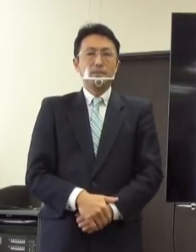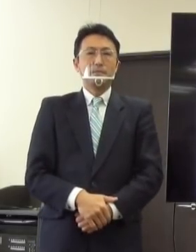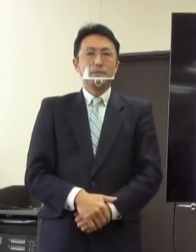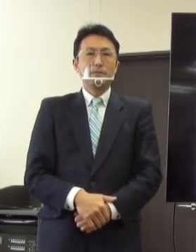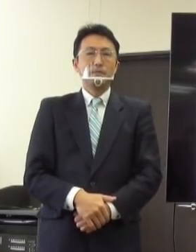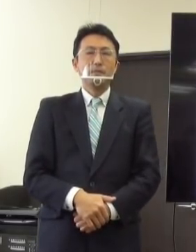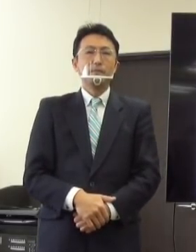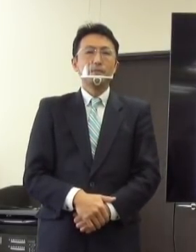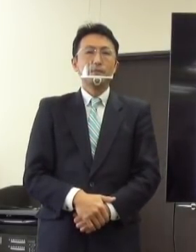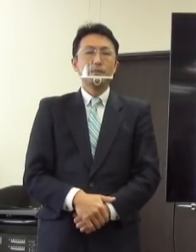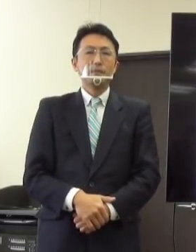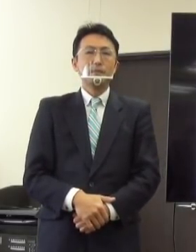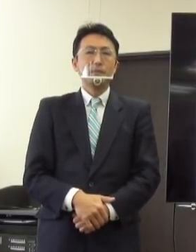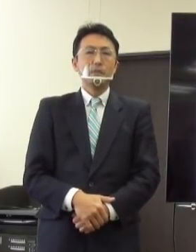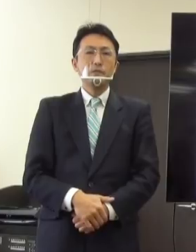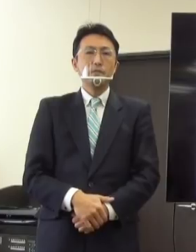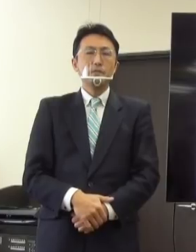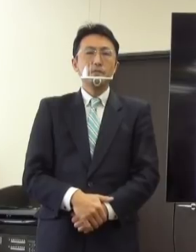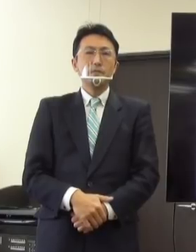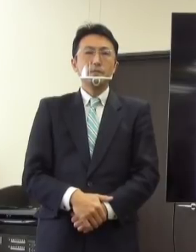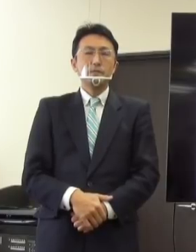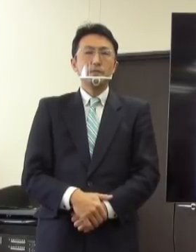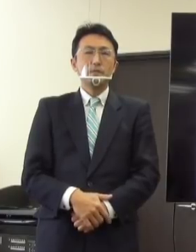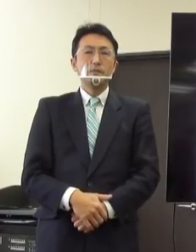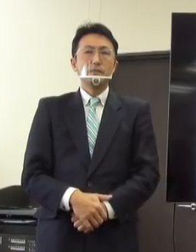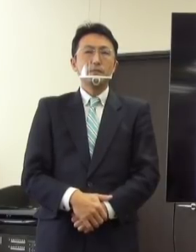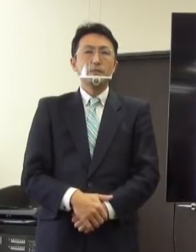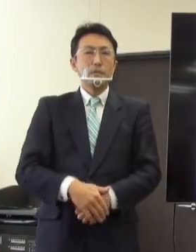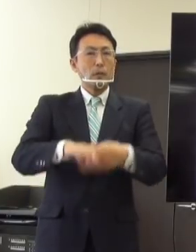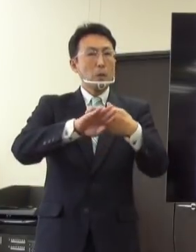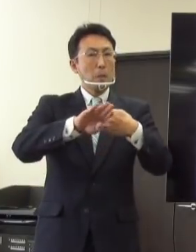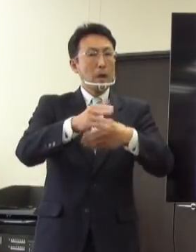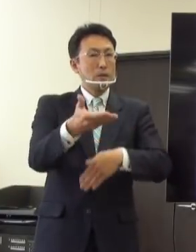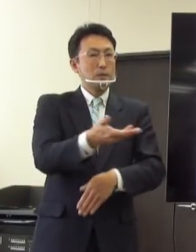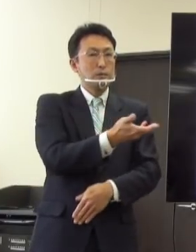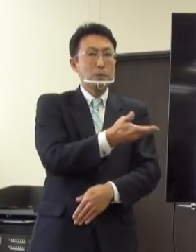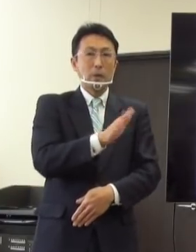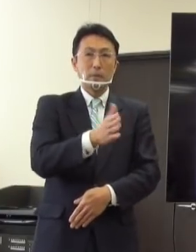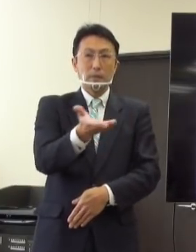よろしいですか。 はい、 他質問ございますでしょうか。